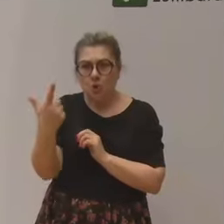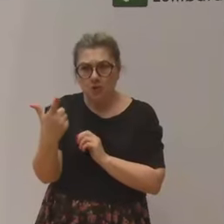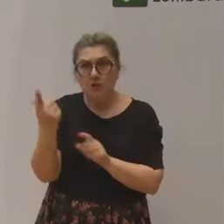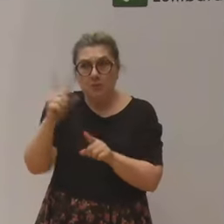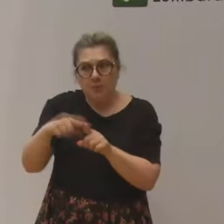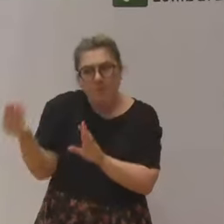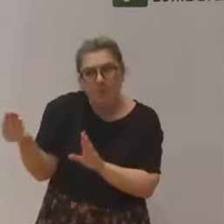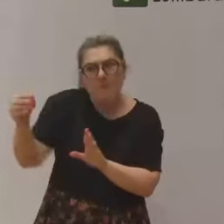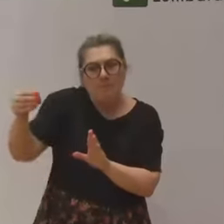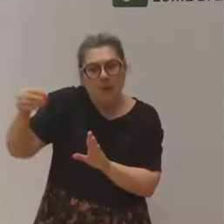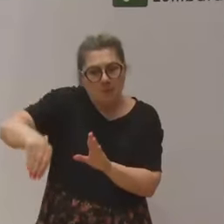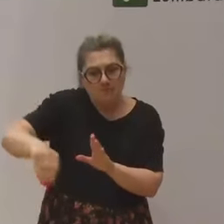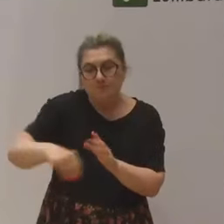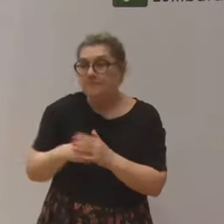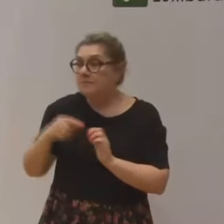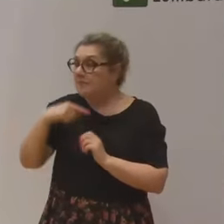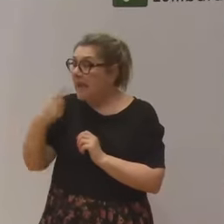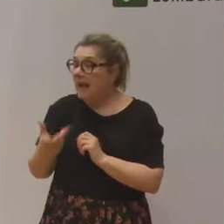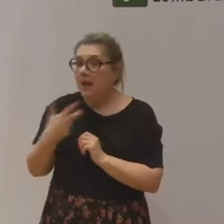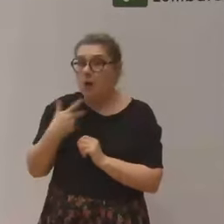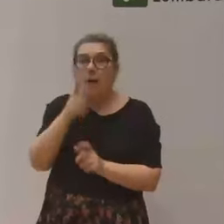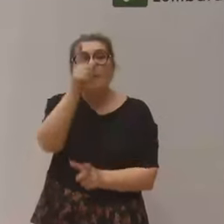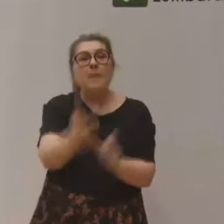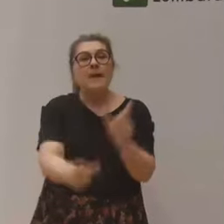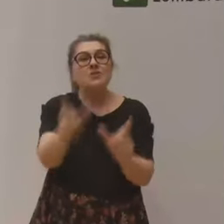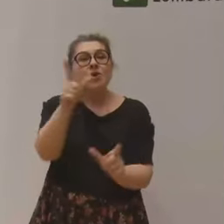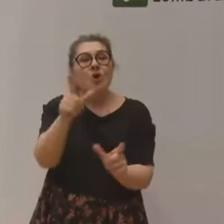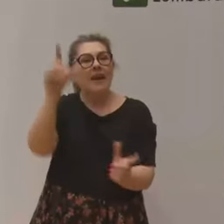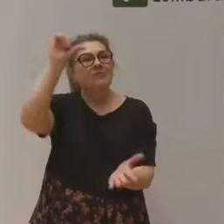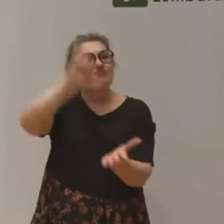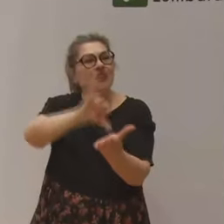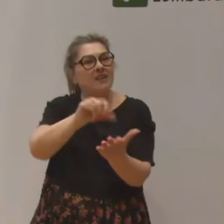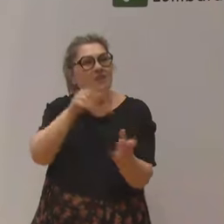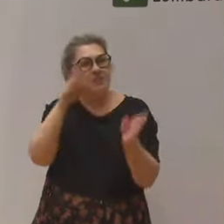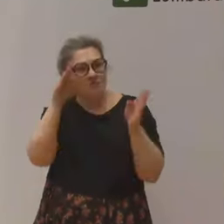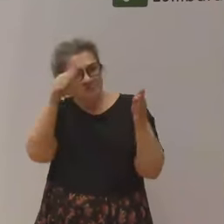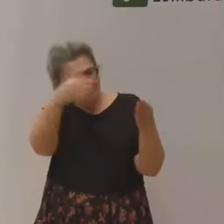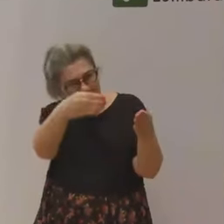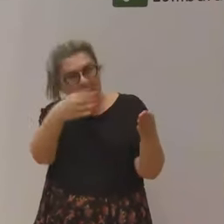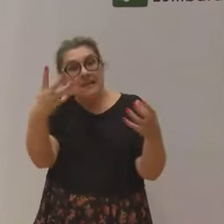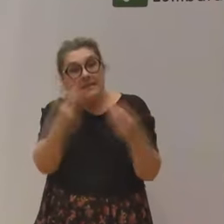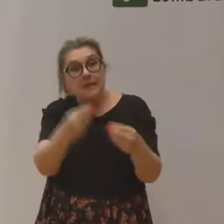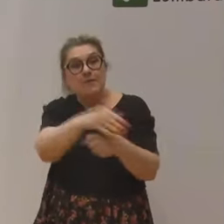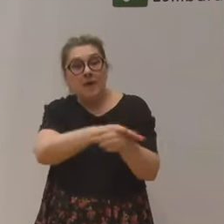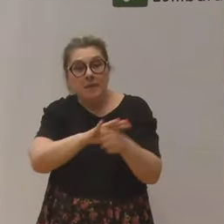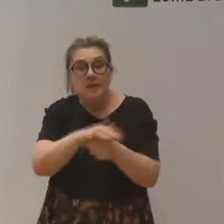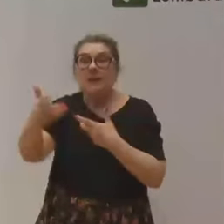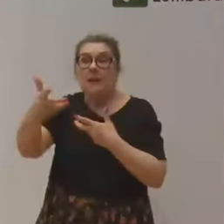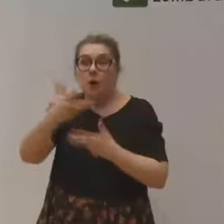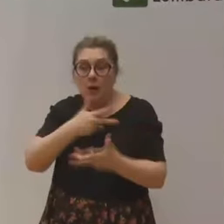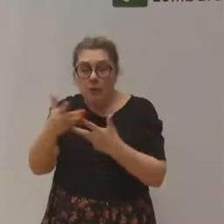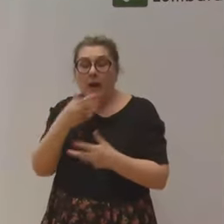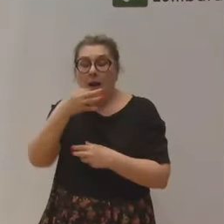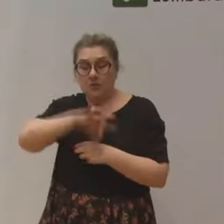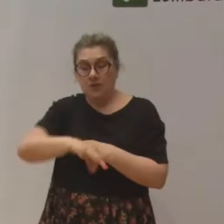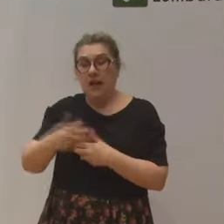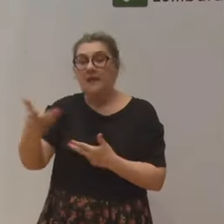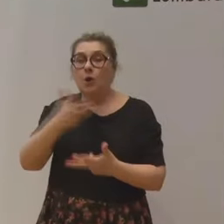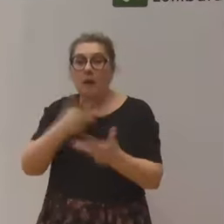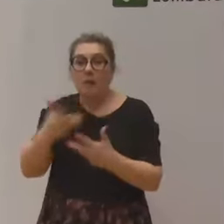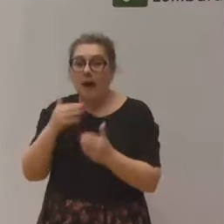integrarla, il fatto di mettere al centro le persone con le loro famiglie, e di collaborare, saper collaborare a tutti i